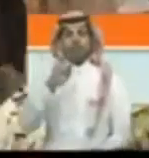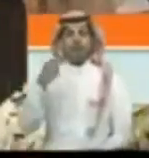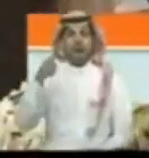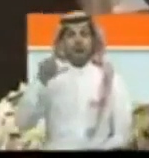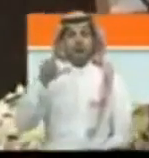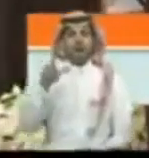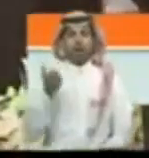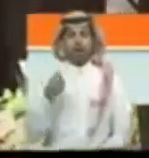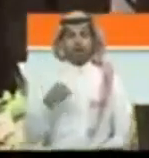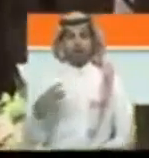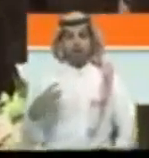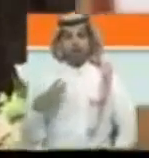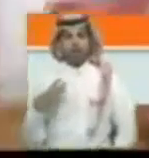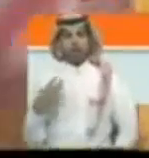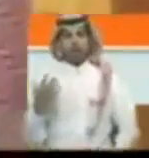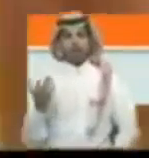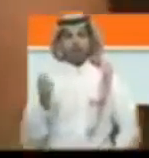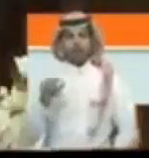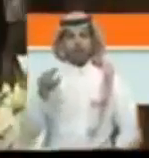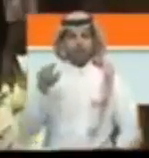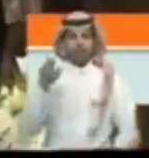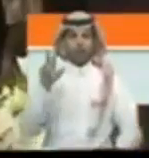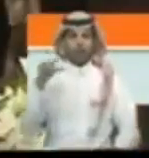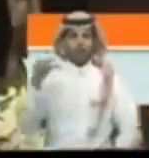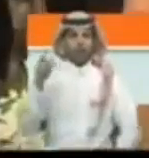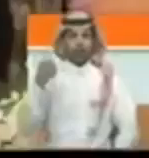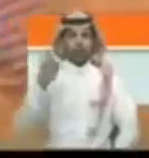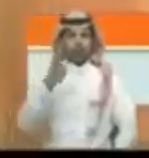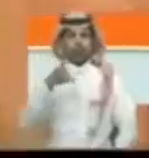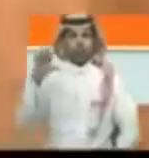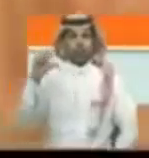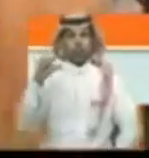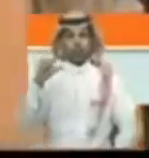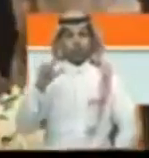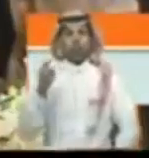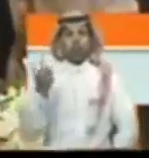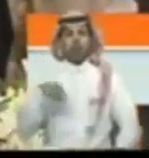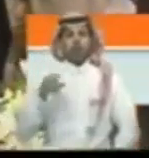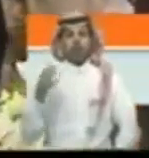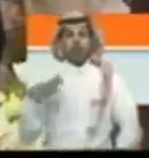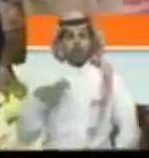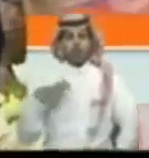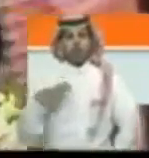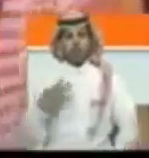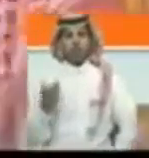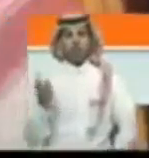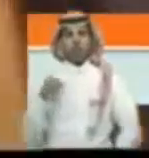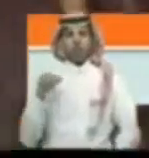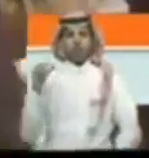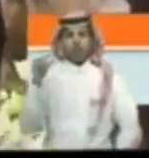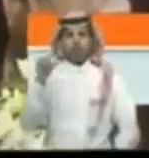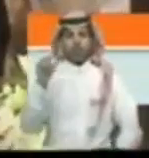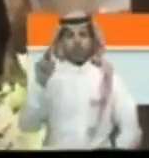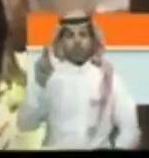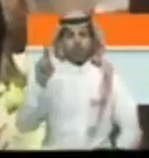بن عبد الله بن مساعد وصاحب السمو الأمير الدكتور سعود بن سلمان بن محمد وصاحب السمو الأمير